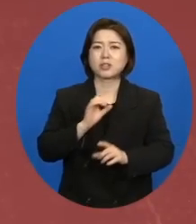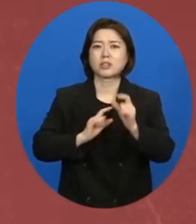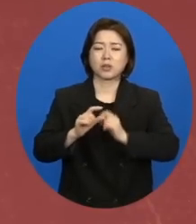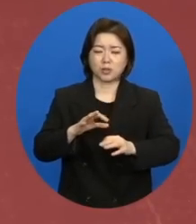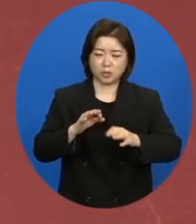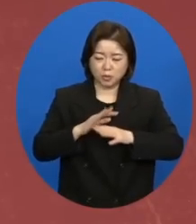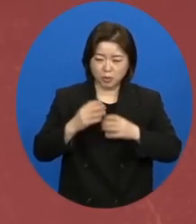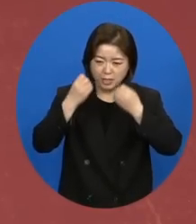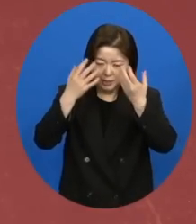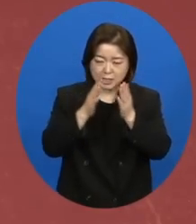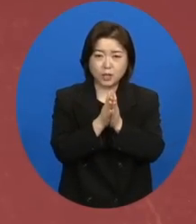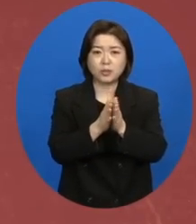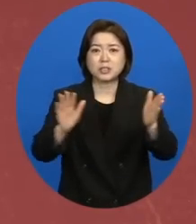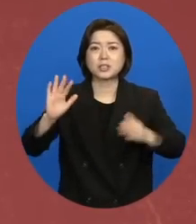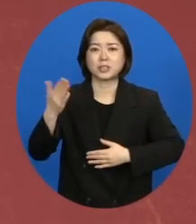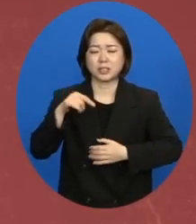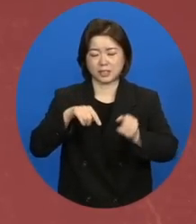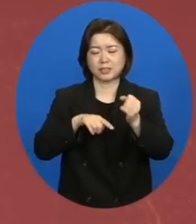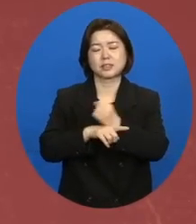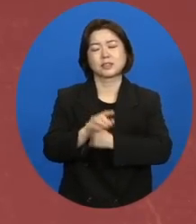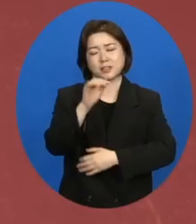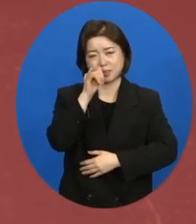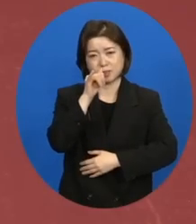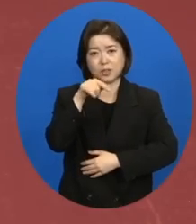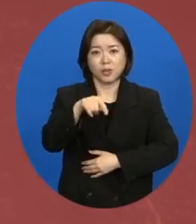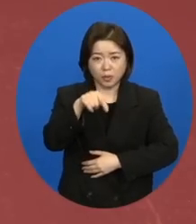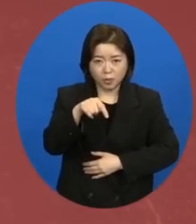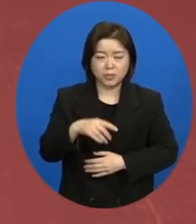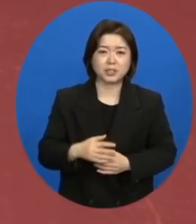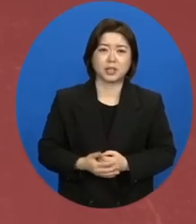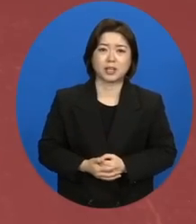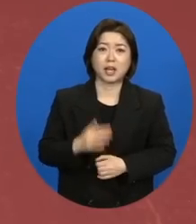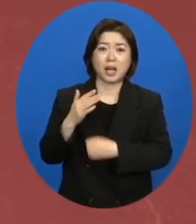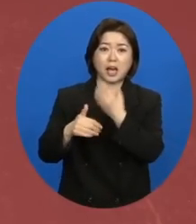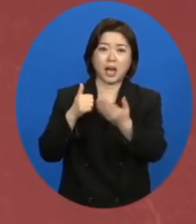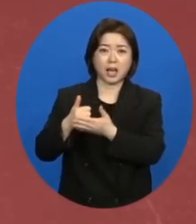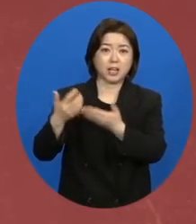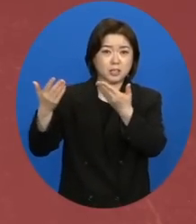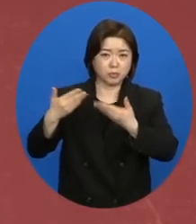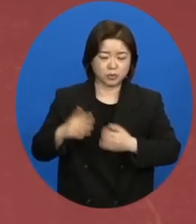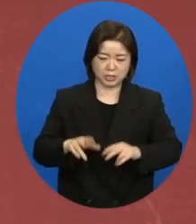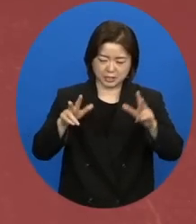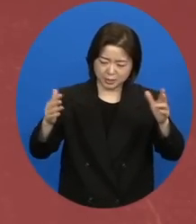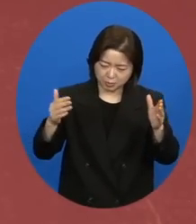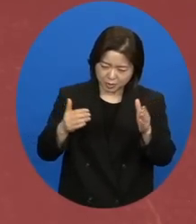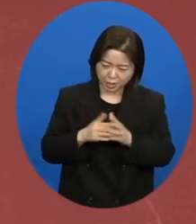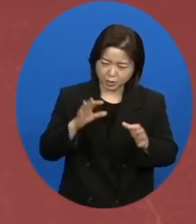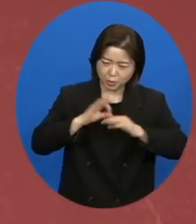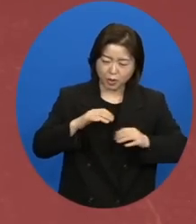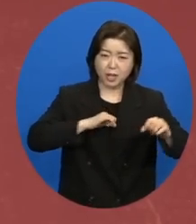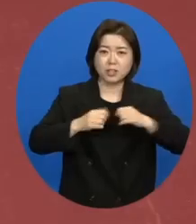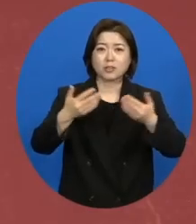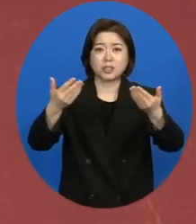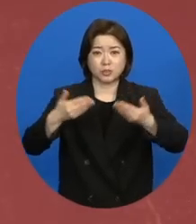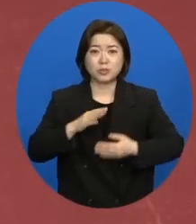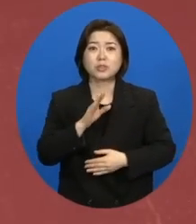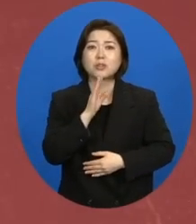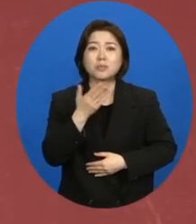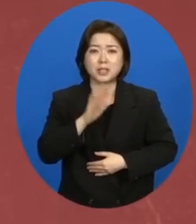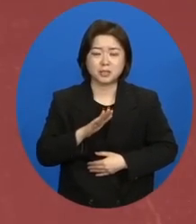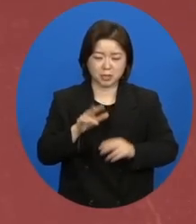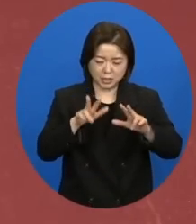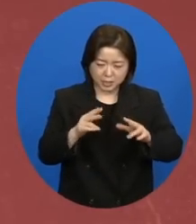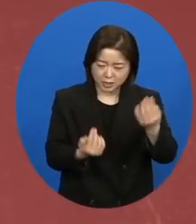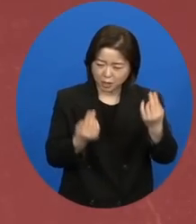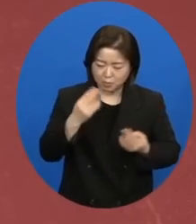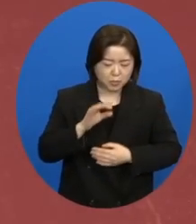새로운 시작이 된다는 뜻입니다. 바로 거기에 하나님께서 지금까지도 놀랍게 역사하셨지만 지금과